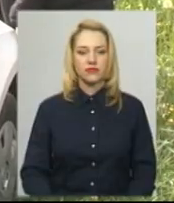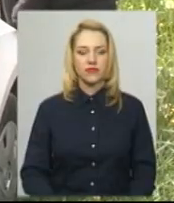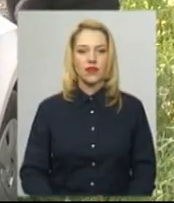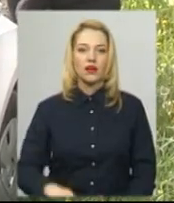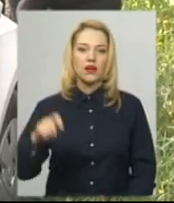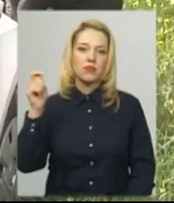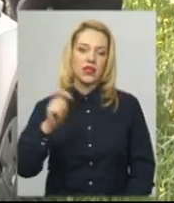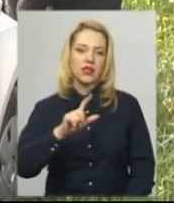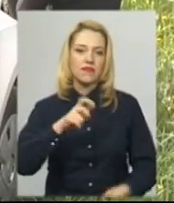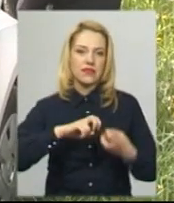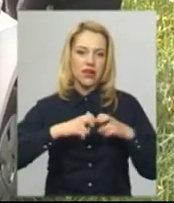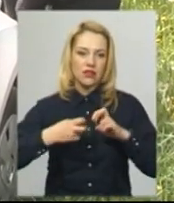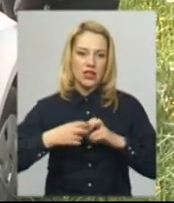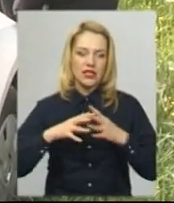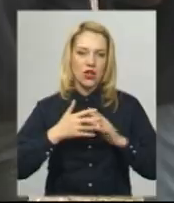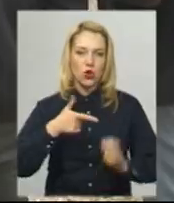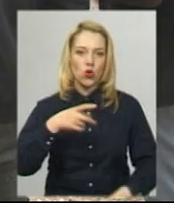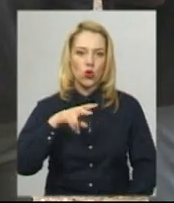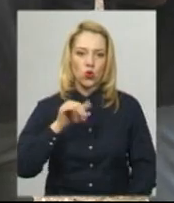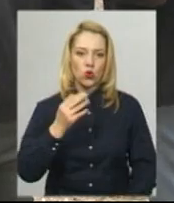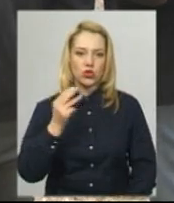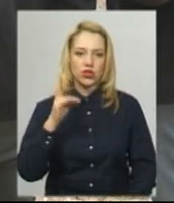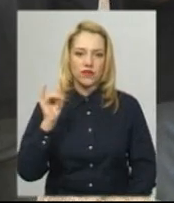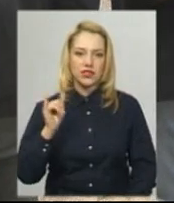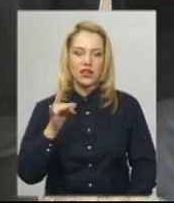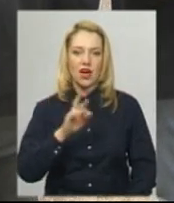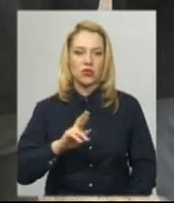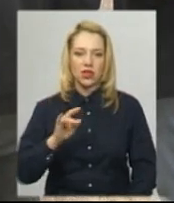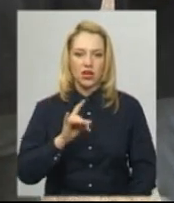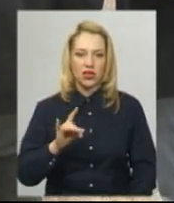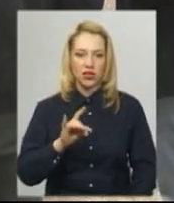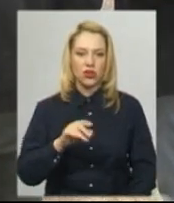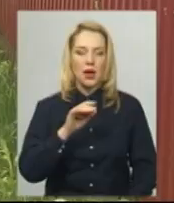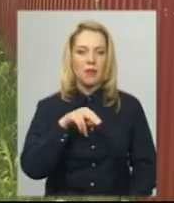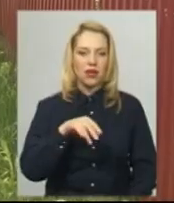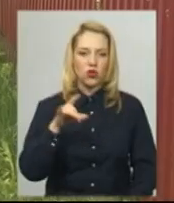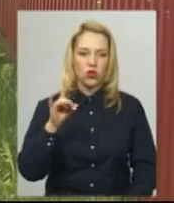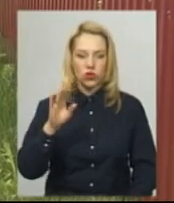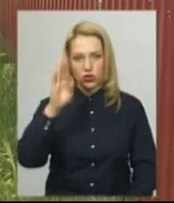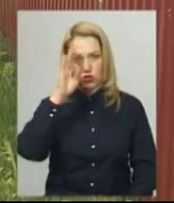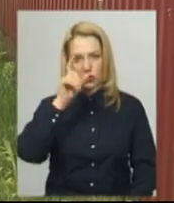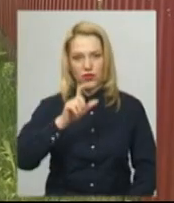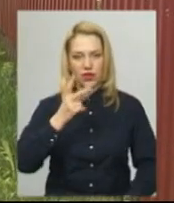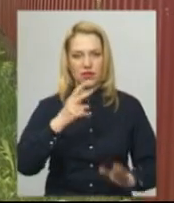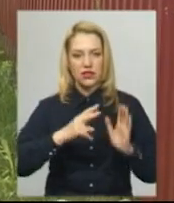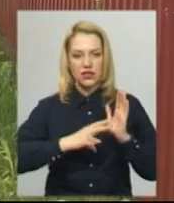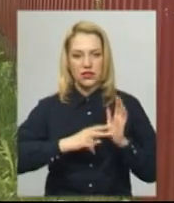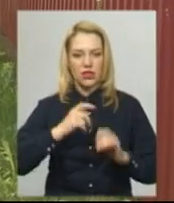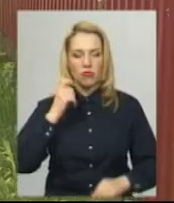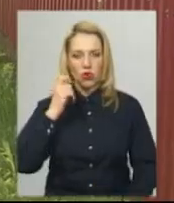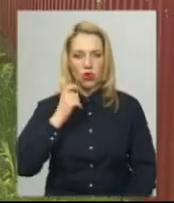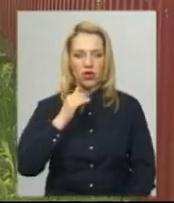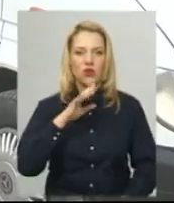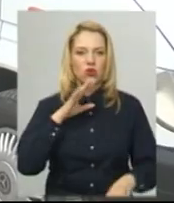Приїхав з Івано-Франківська в село Глушківці Ярмоленецького району, що на Хмельниччині, Петро Рошташ. Чоловіку 27 років, з дружиною в них 7